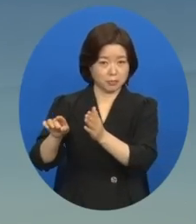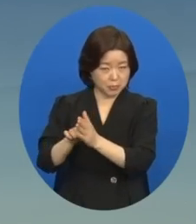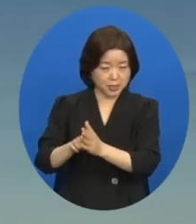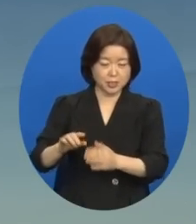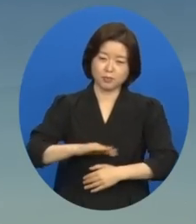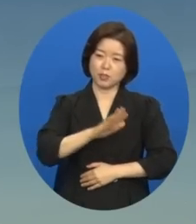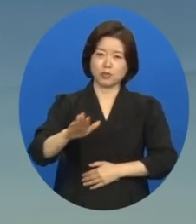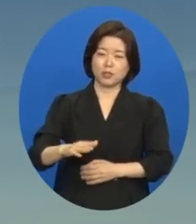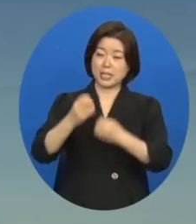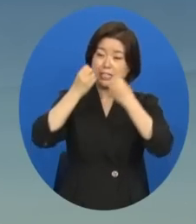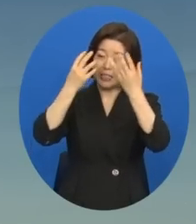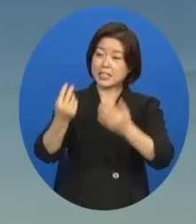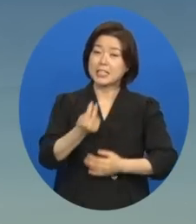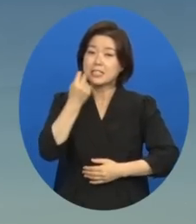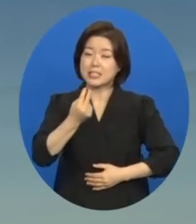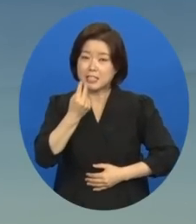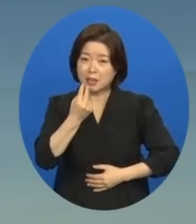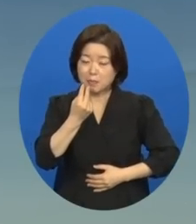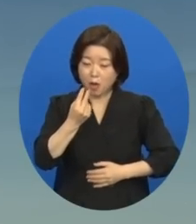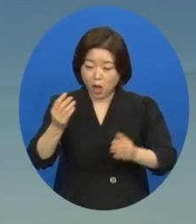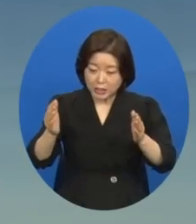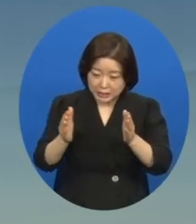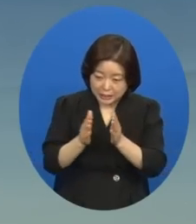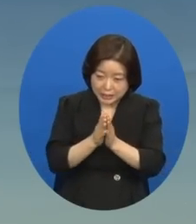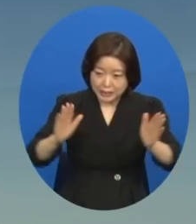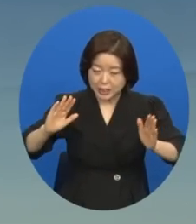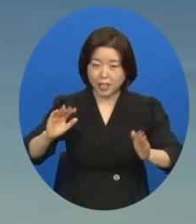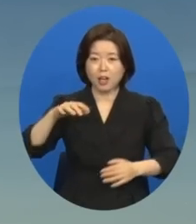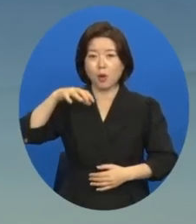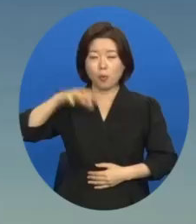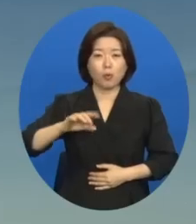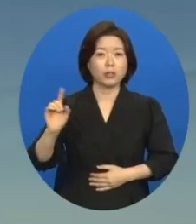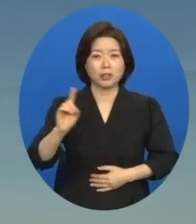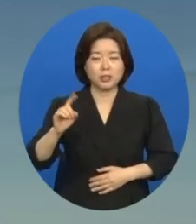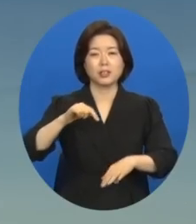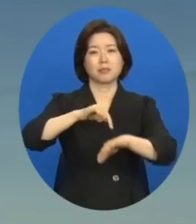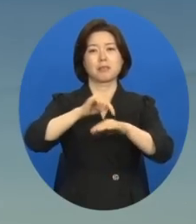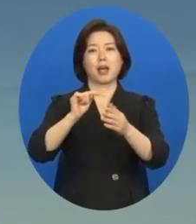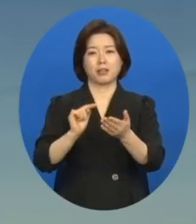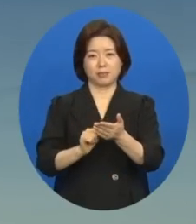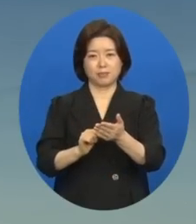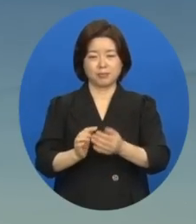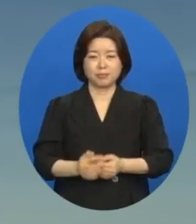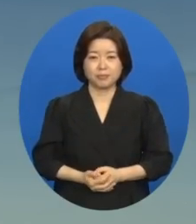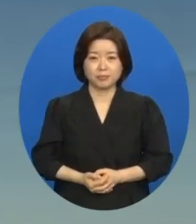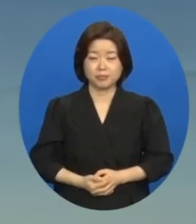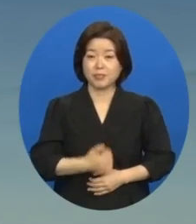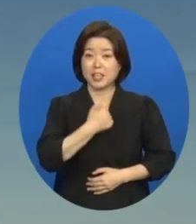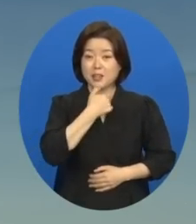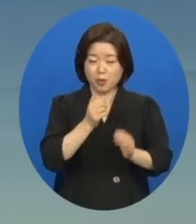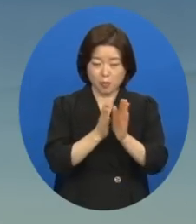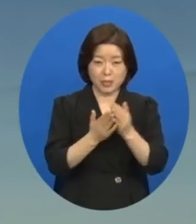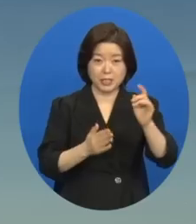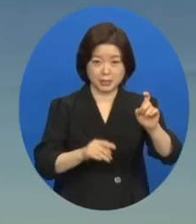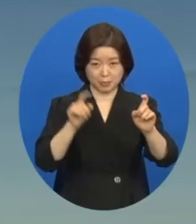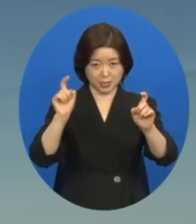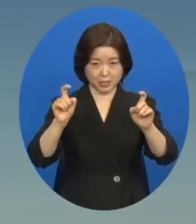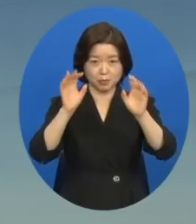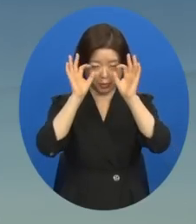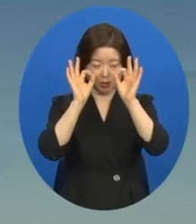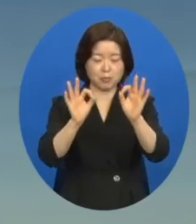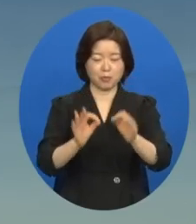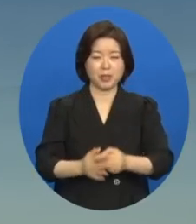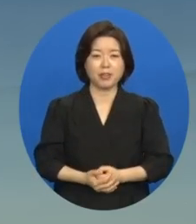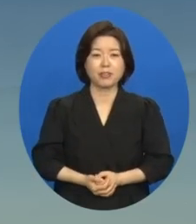우리의 새 생명이 시작되는 장소가 마음이기 때문에 그렇습니다. 로마서 10장 10절 말씀